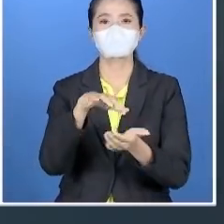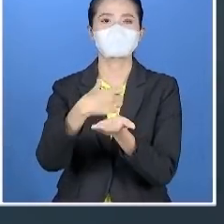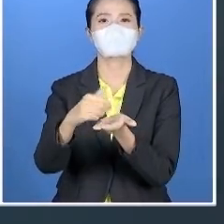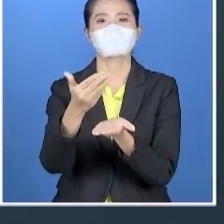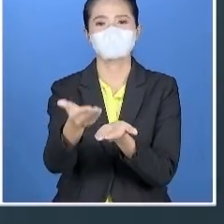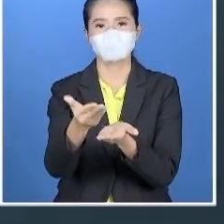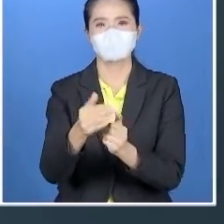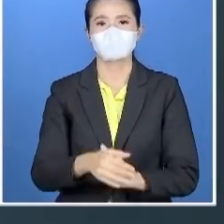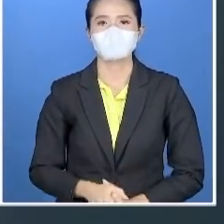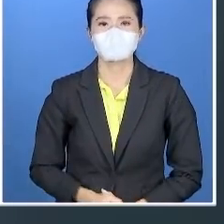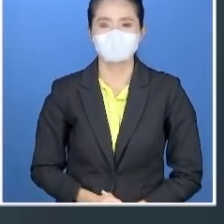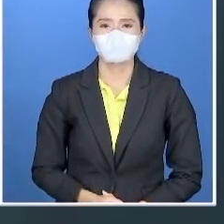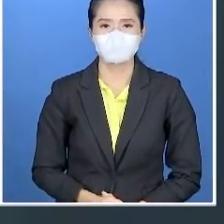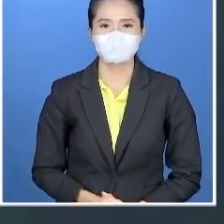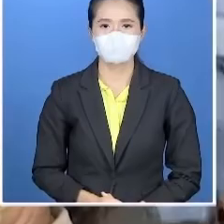ณมงคลกิจดูค่ะ